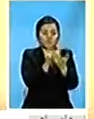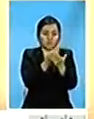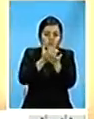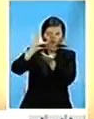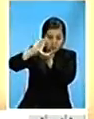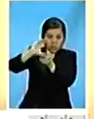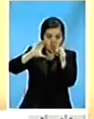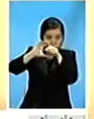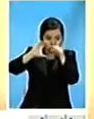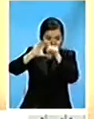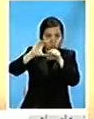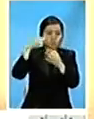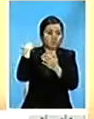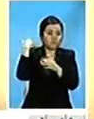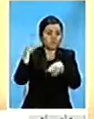ทั้งสิ้นจำนวน